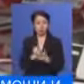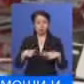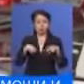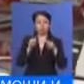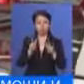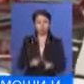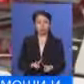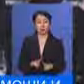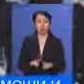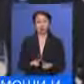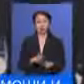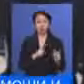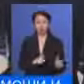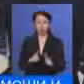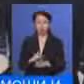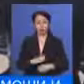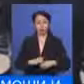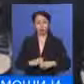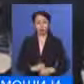спецавтотранспорт в образцовом состоянии.